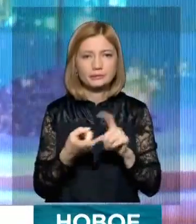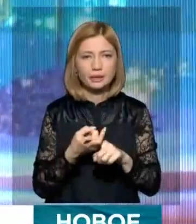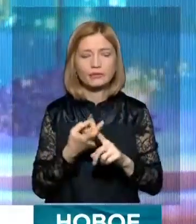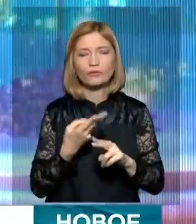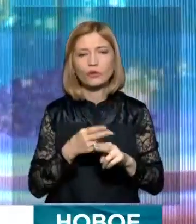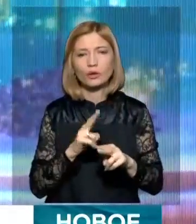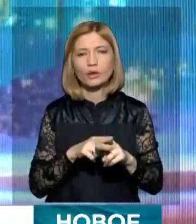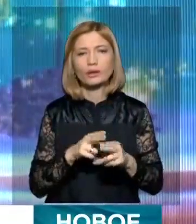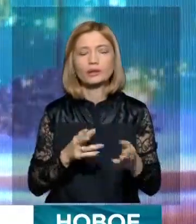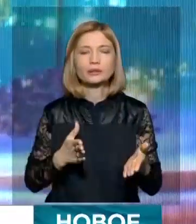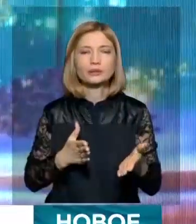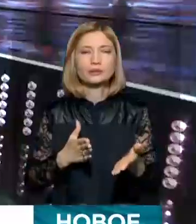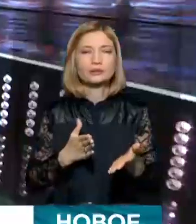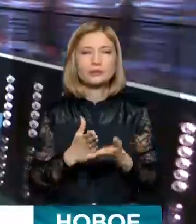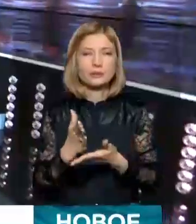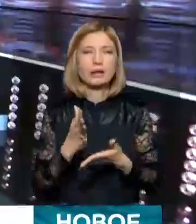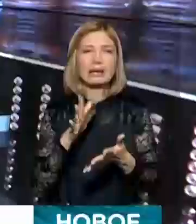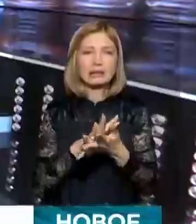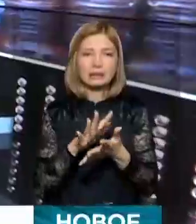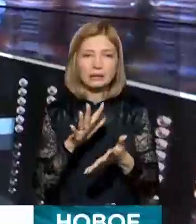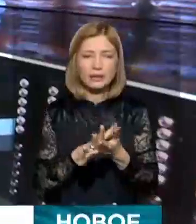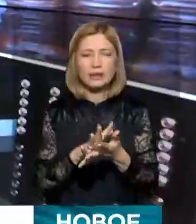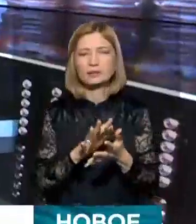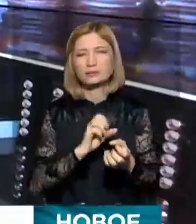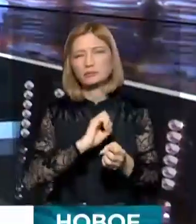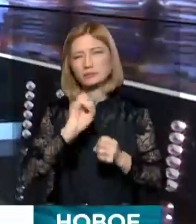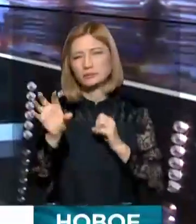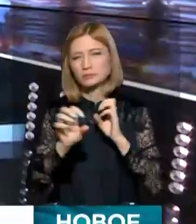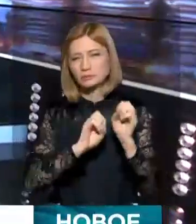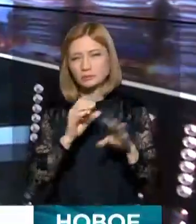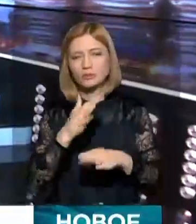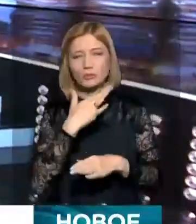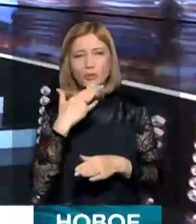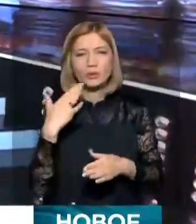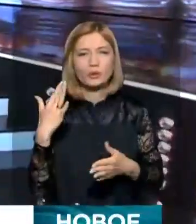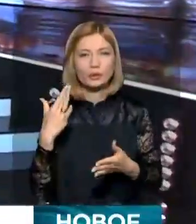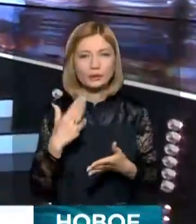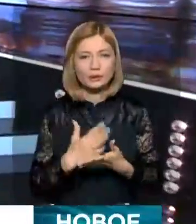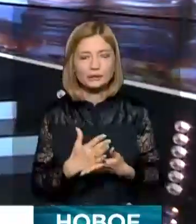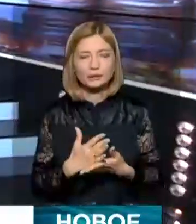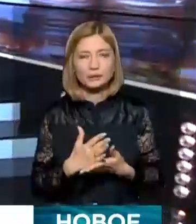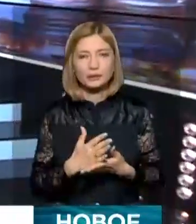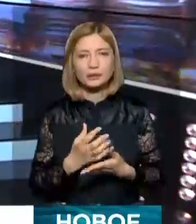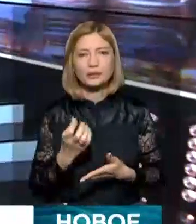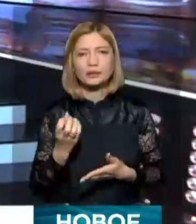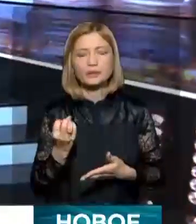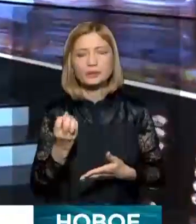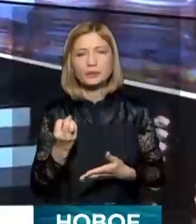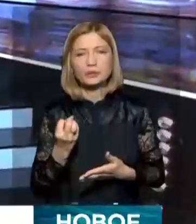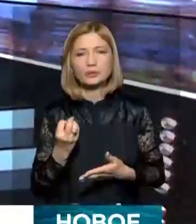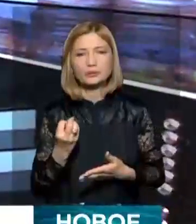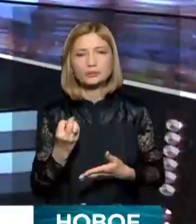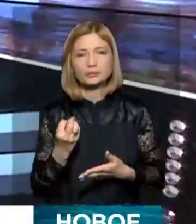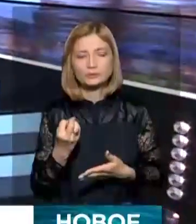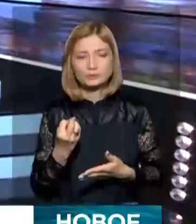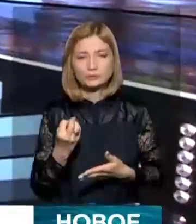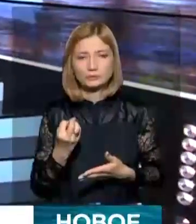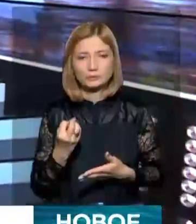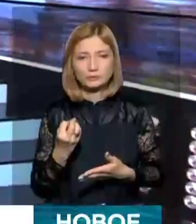основным загрязнителем экологии. И, то есть, это прежде всего,